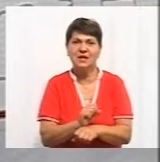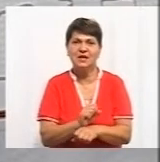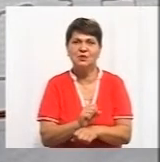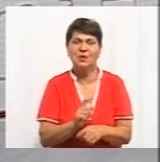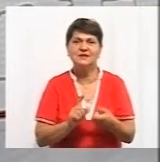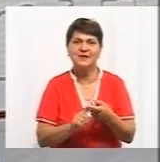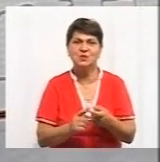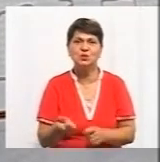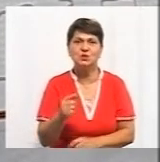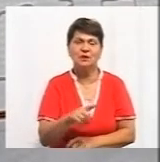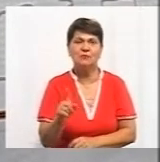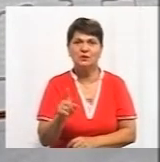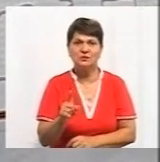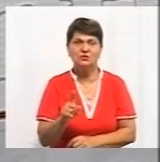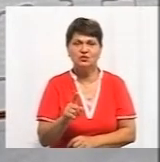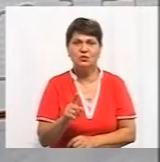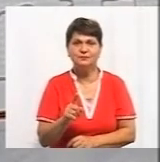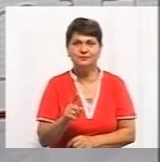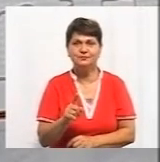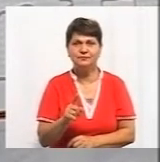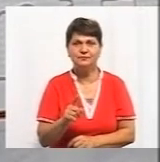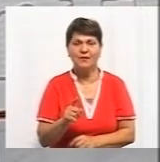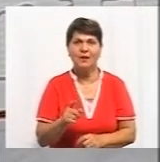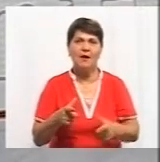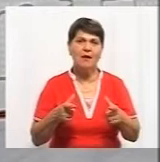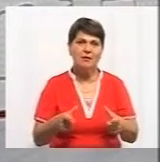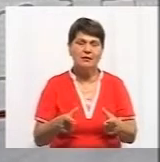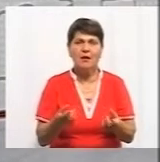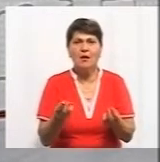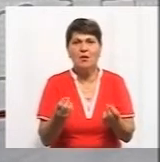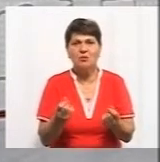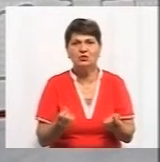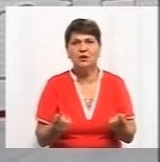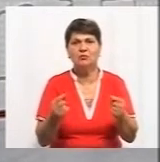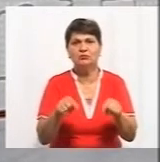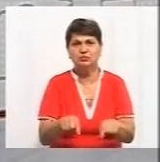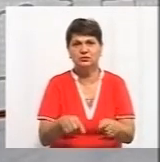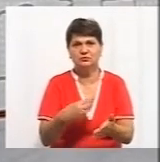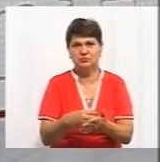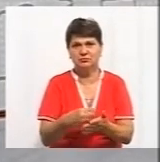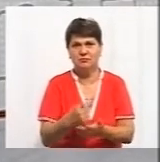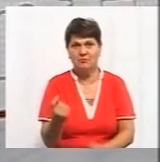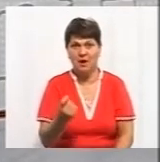призупинено в зв'язку з тим, що сьогодні карантин і, ну, кошти в бюджет поступає мало і так далі. Але